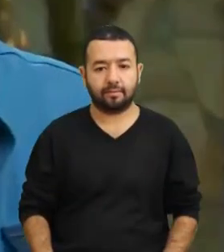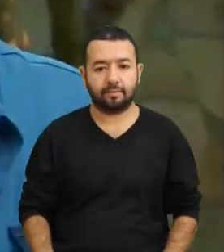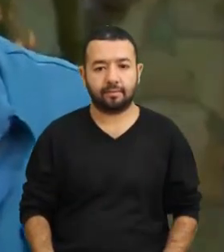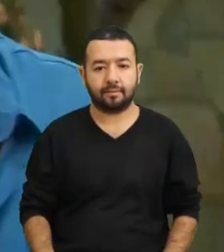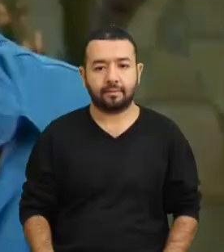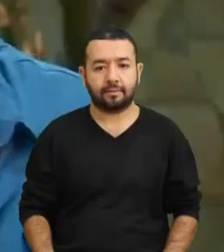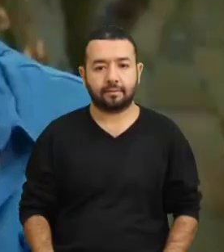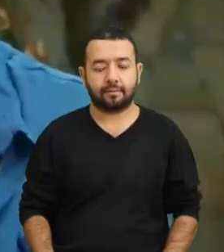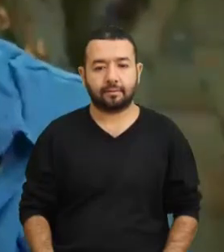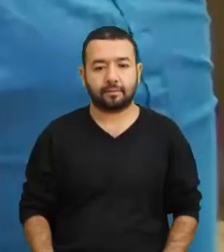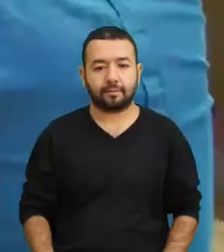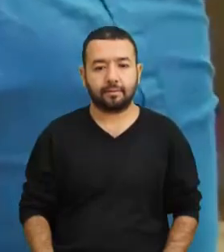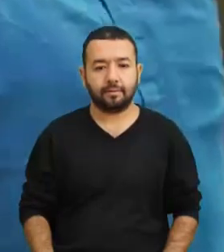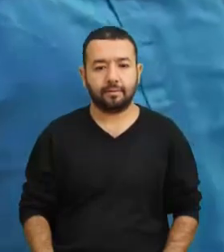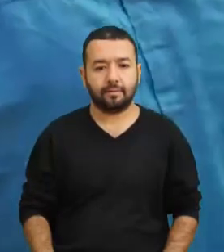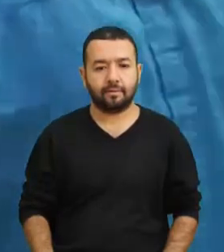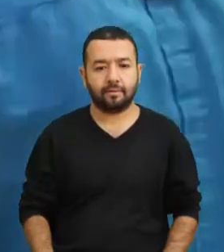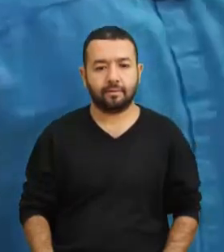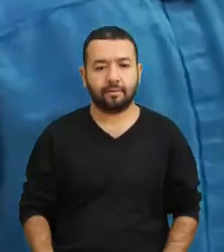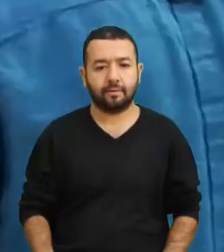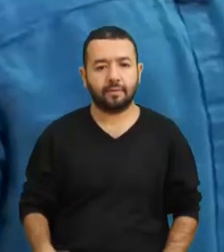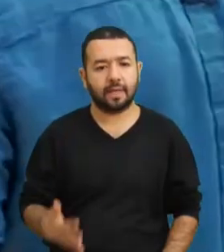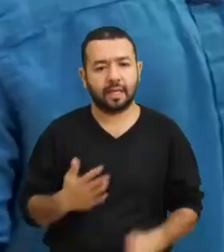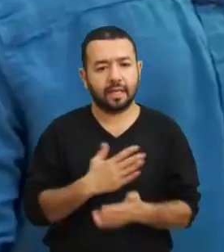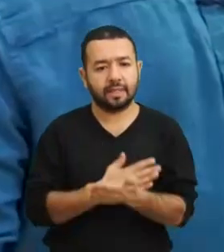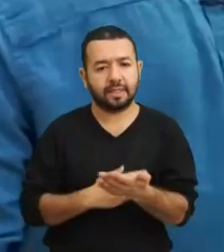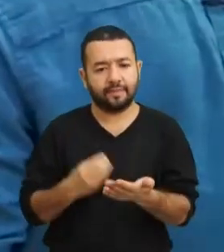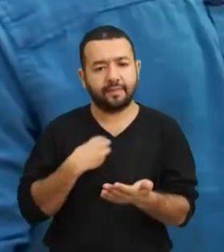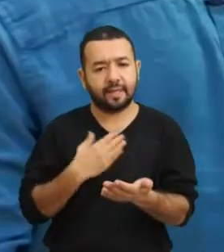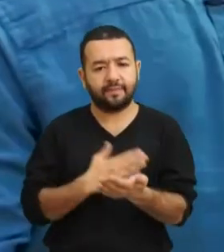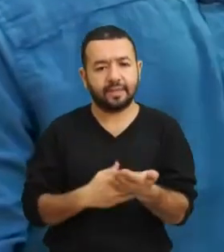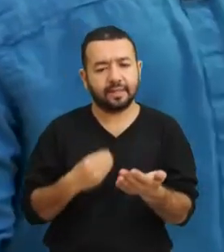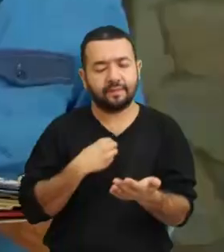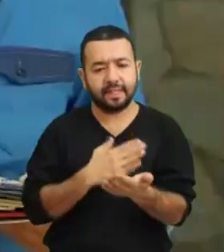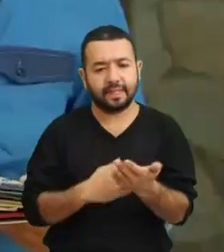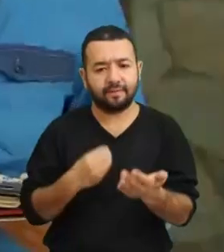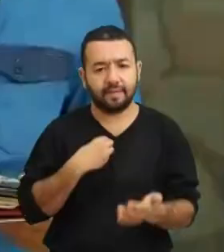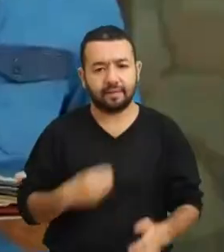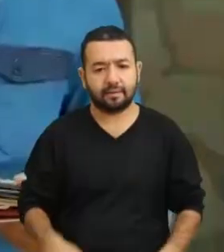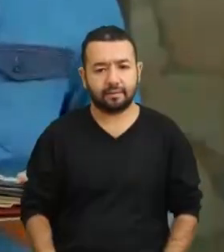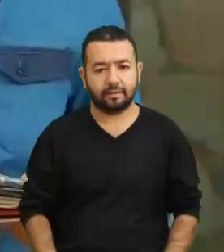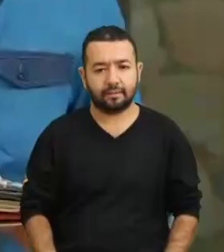hareketi. Vin, vin, vin, vin zarf, vin, vin zarf, vin zarf.